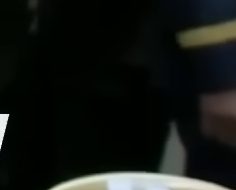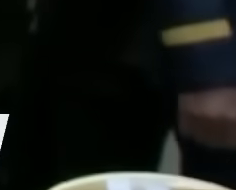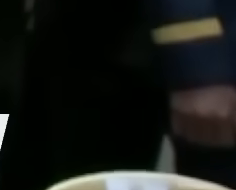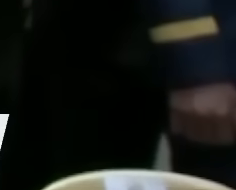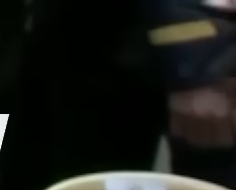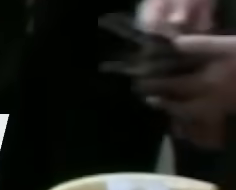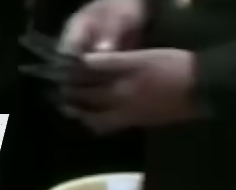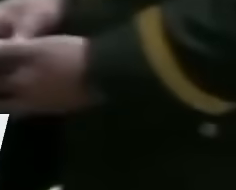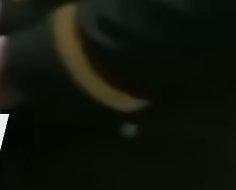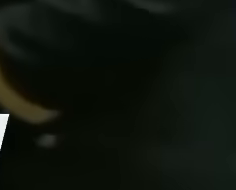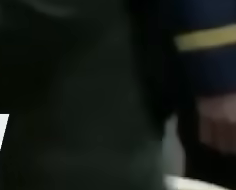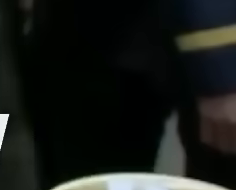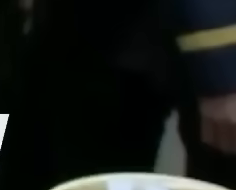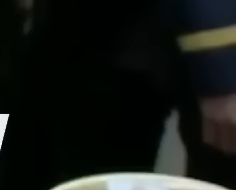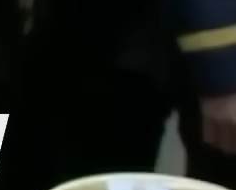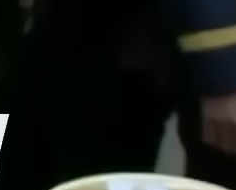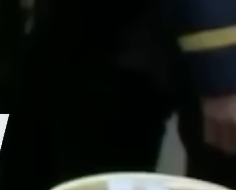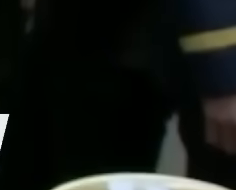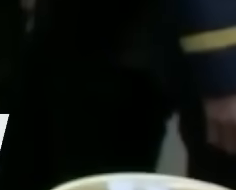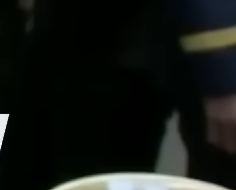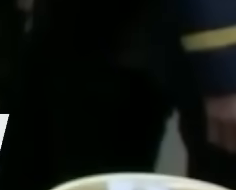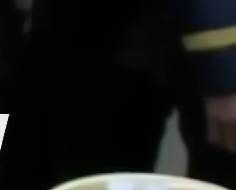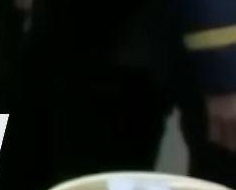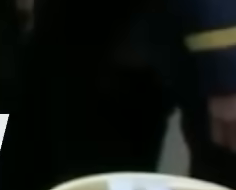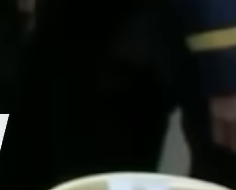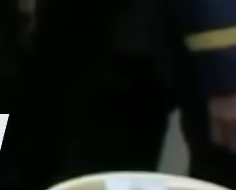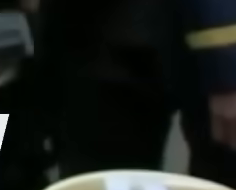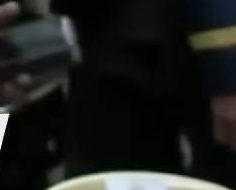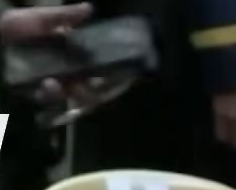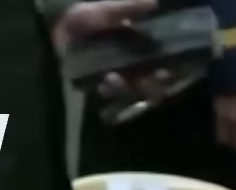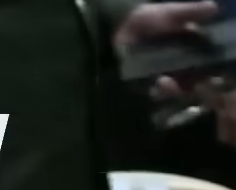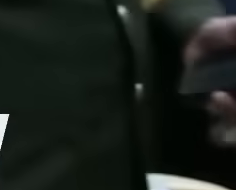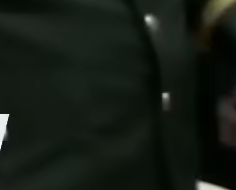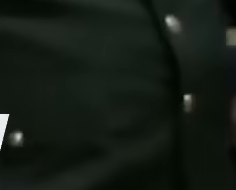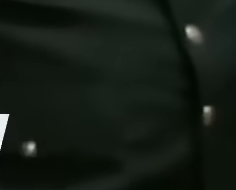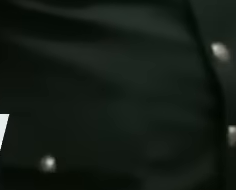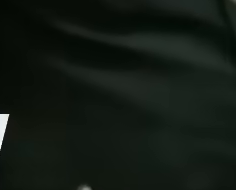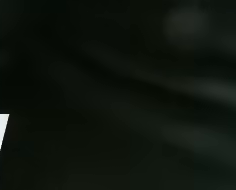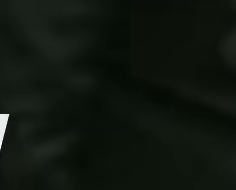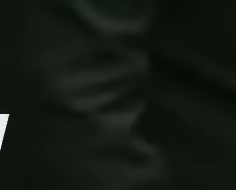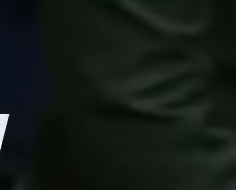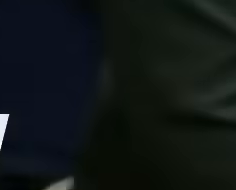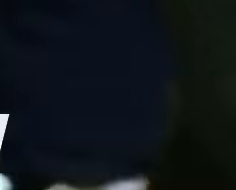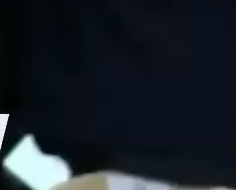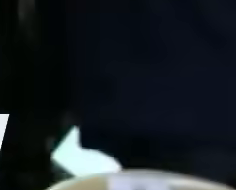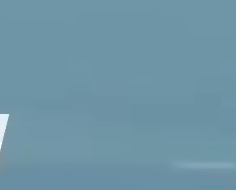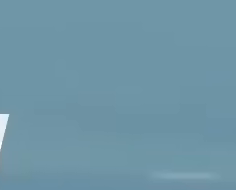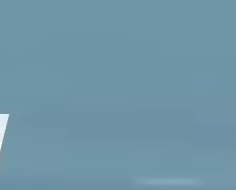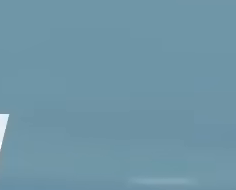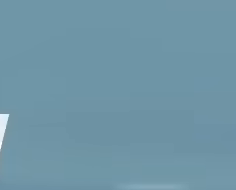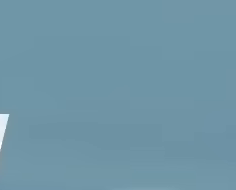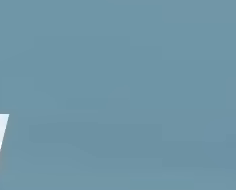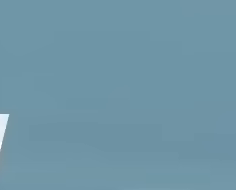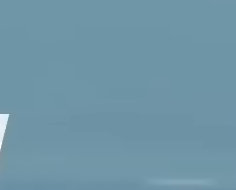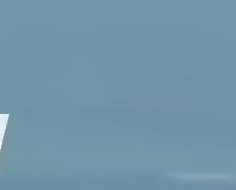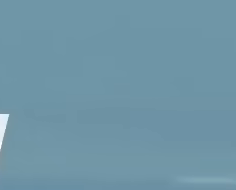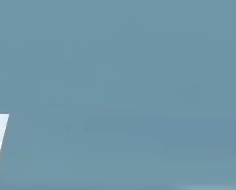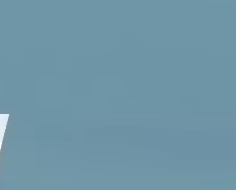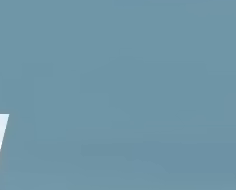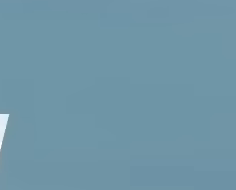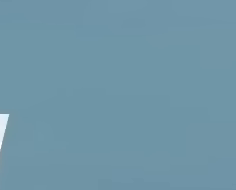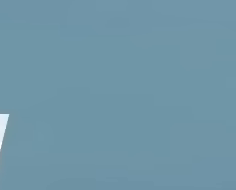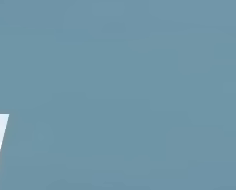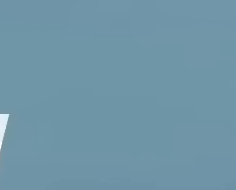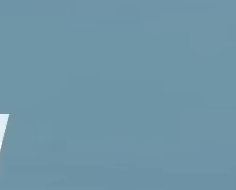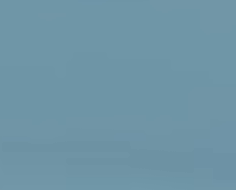exclusive economic zone. Huwag nilang harangan yung ating mga fisher folks. Hindi naman natin talaga sila pinapaalis eh. Pabor din daw